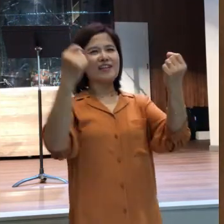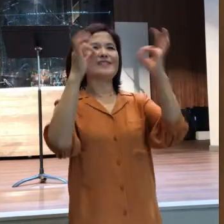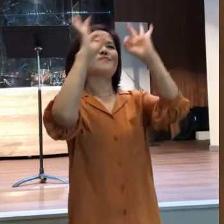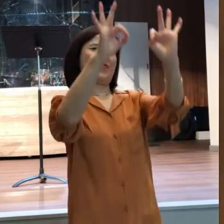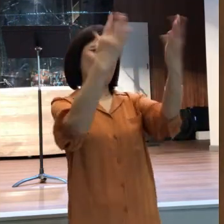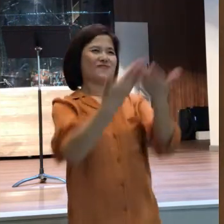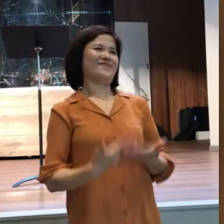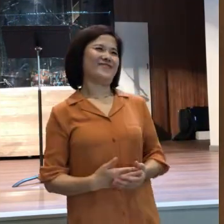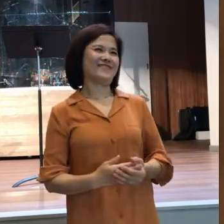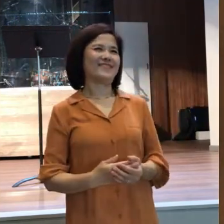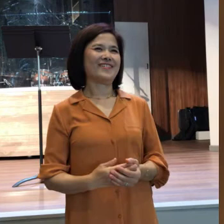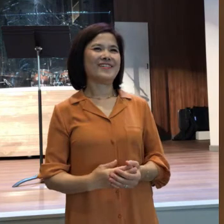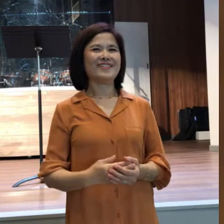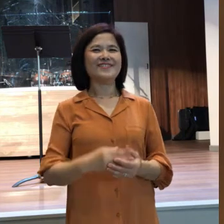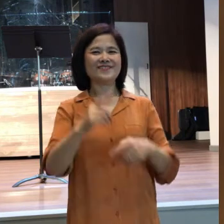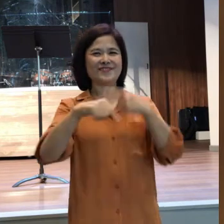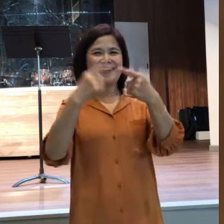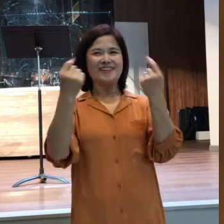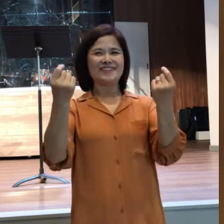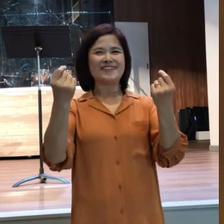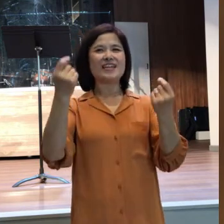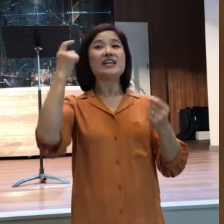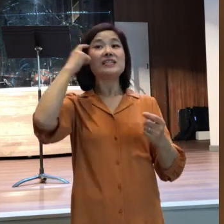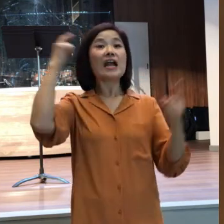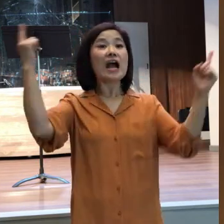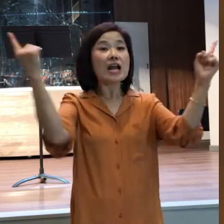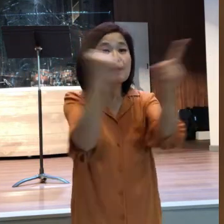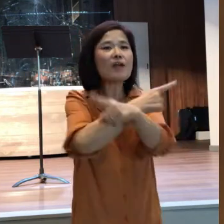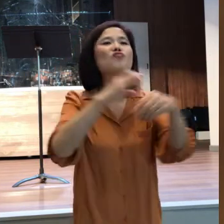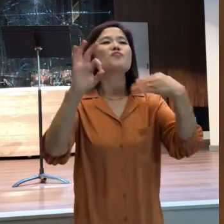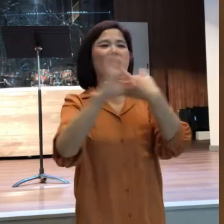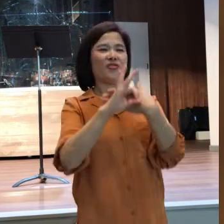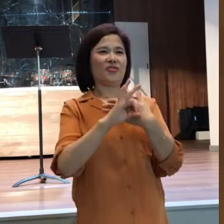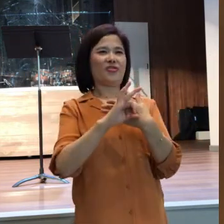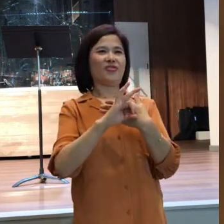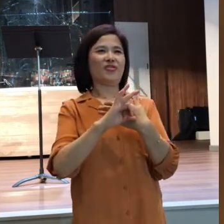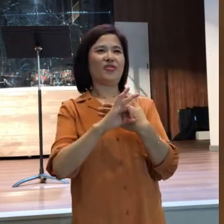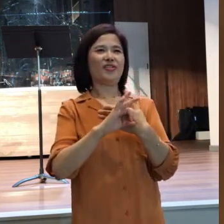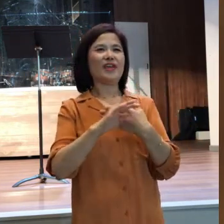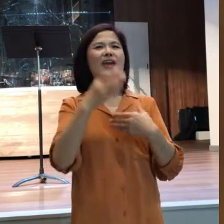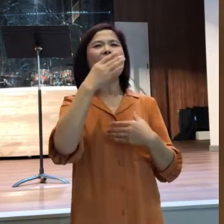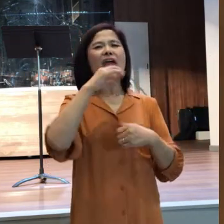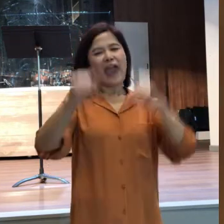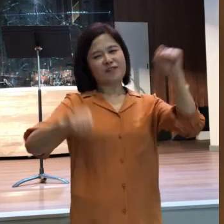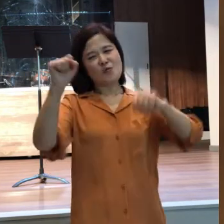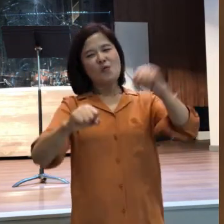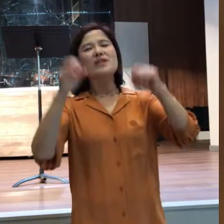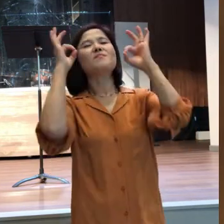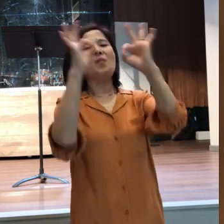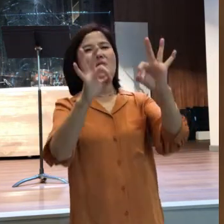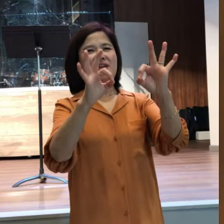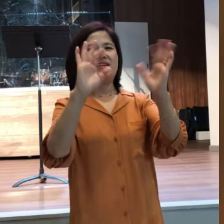보여요. 따라합시다. 생각을 바꾸면 행복이 보인다.